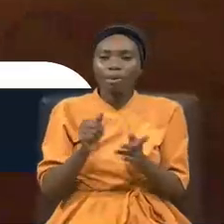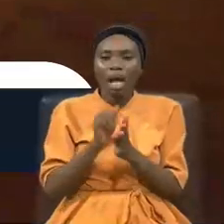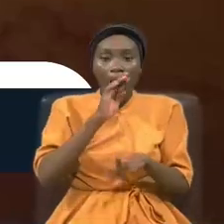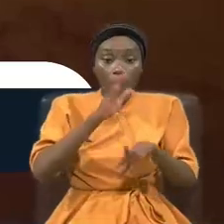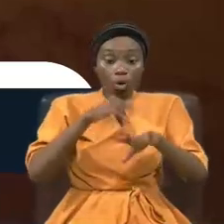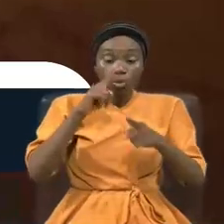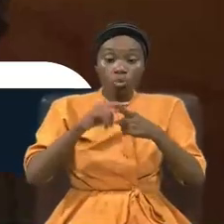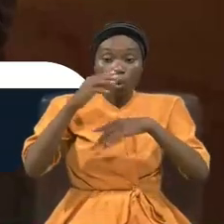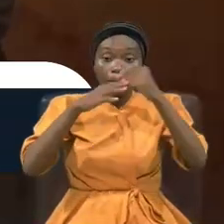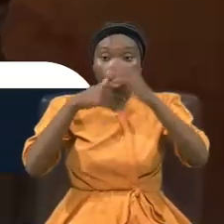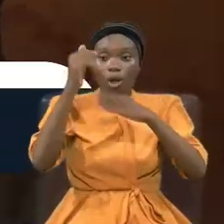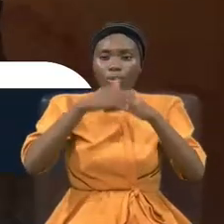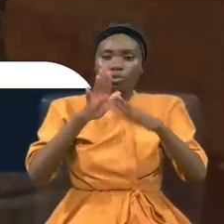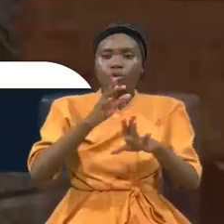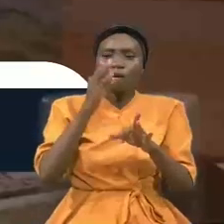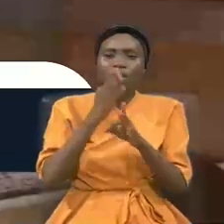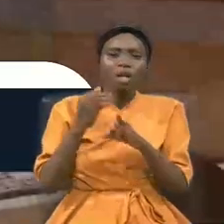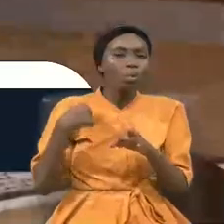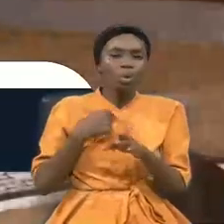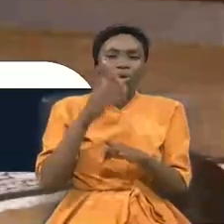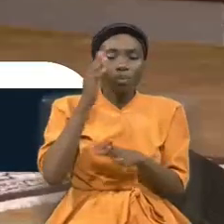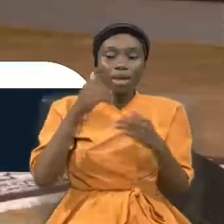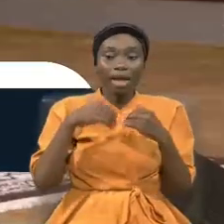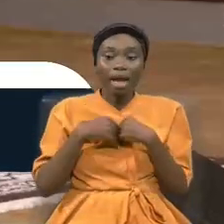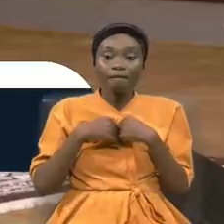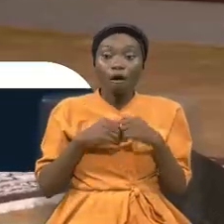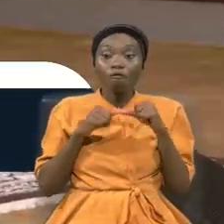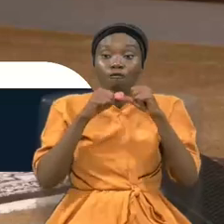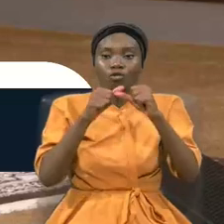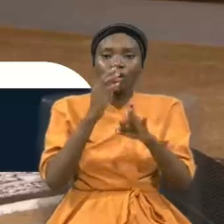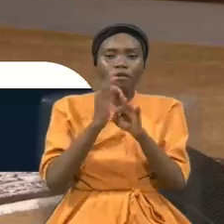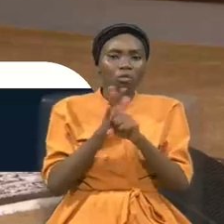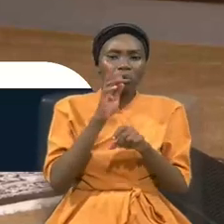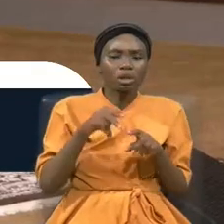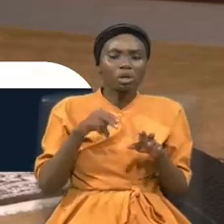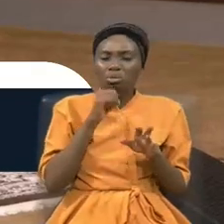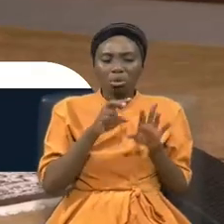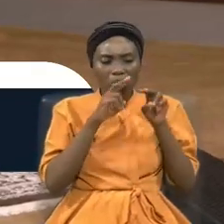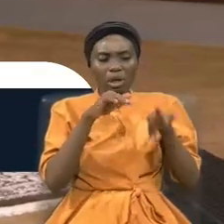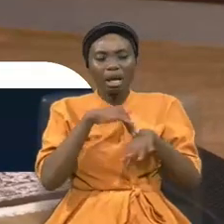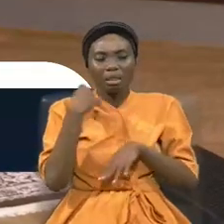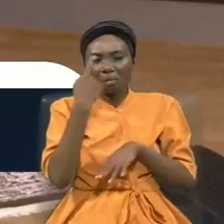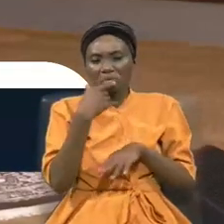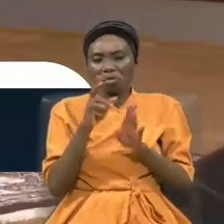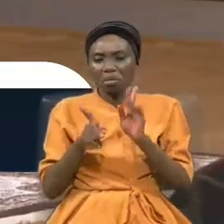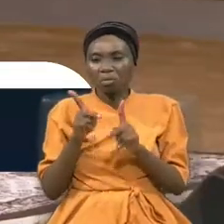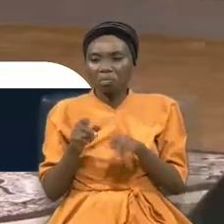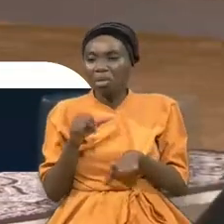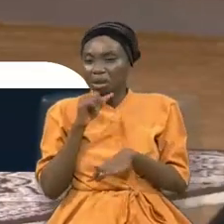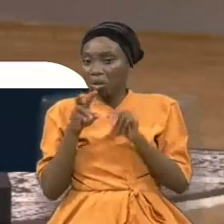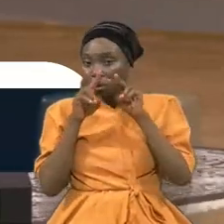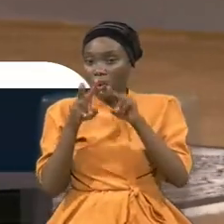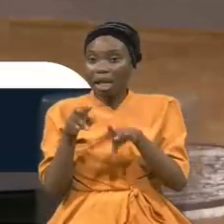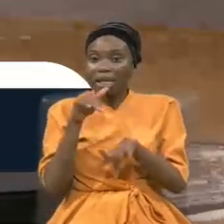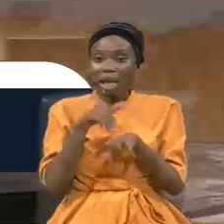propre foi, nous devons avoir une fidélité sincère, franche. On ne regarde pas le visage des gens. Vous ne regardez